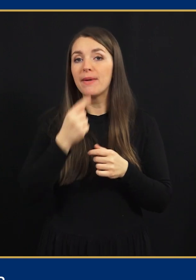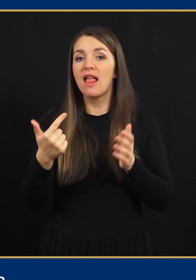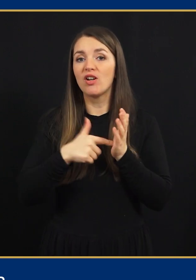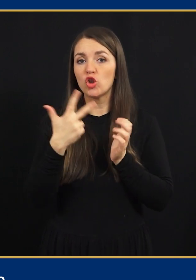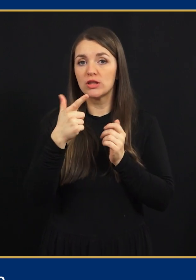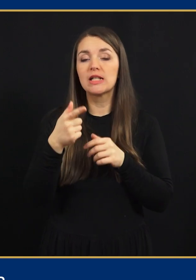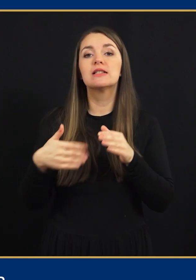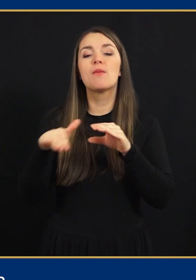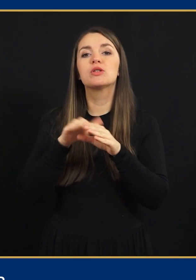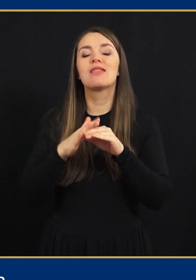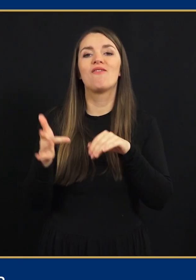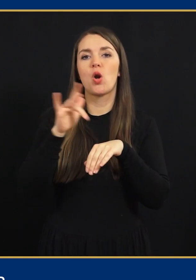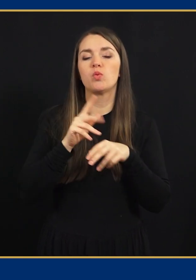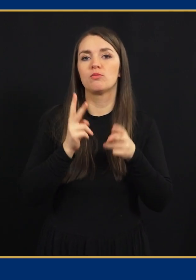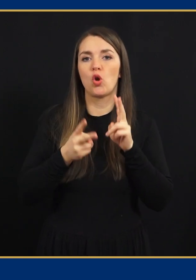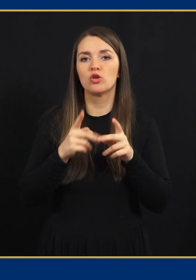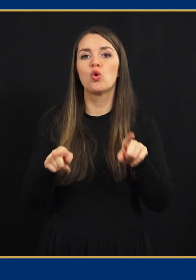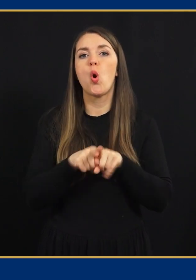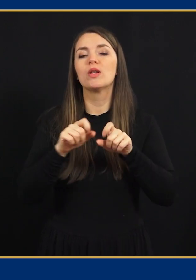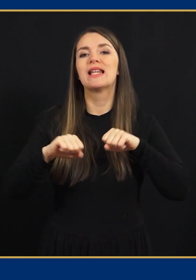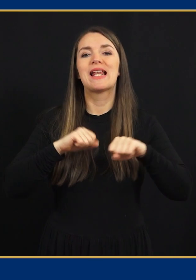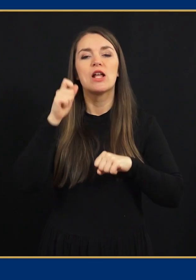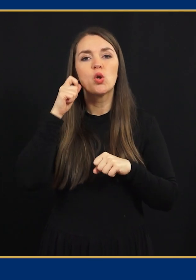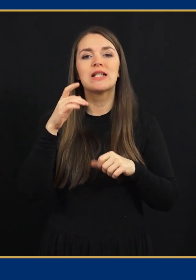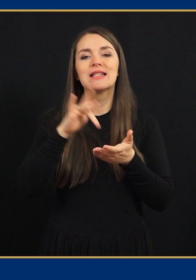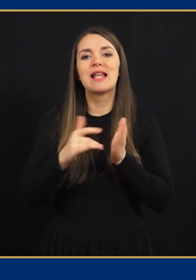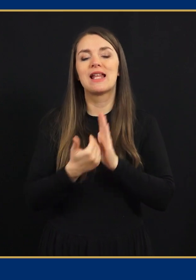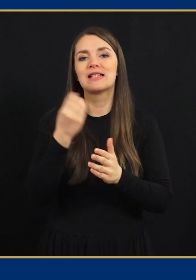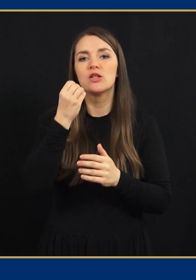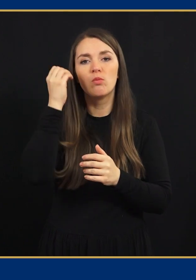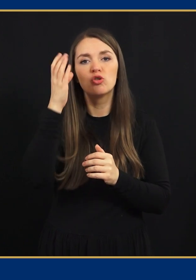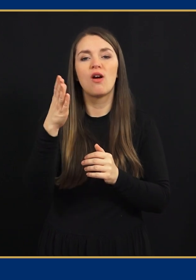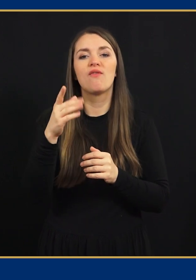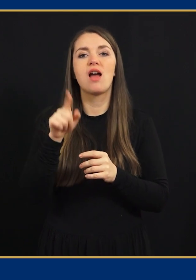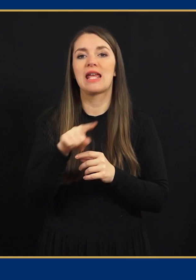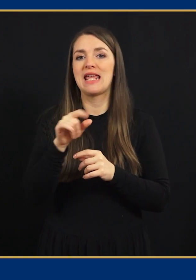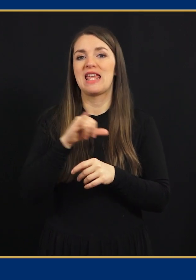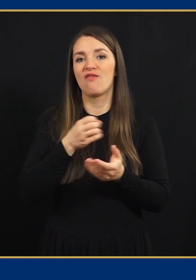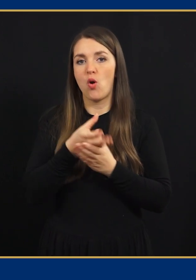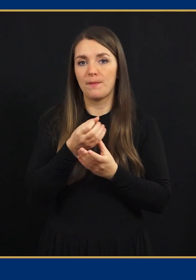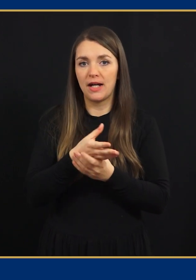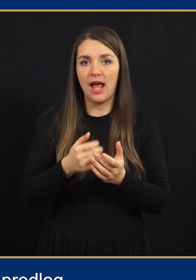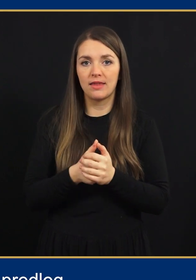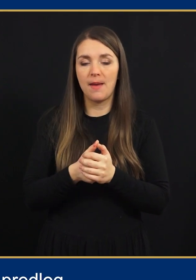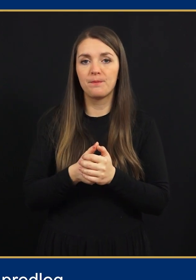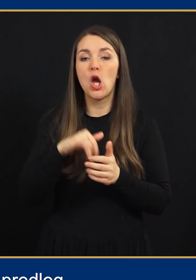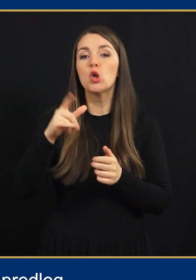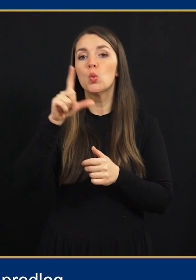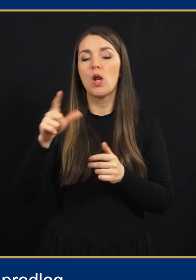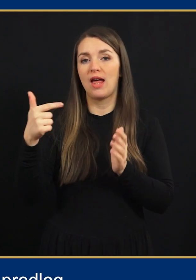je zaposlila na Vrhovnem sodišču kot direktorica Centra za izobraževanje in informiranje.